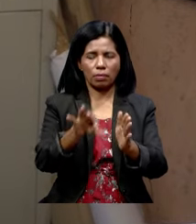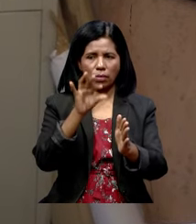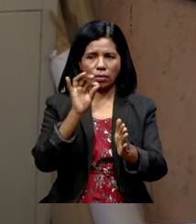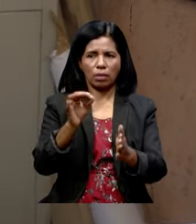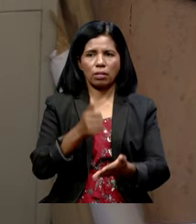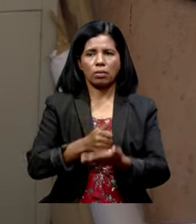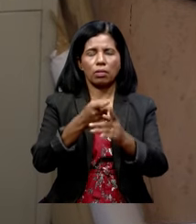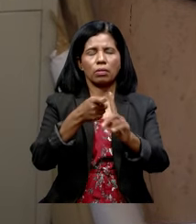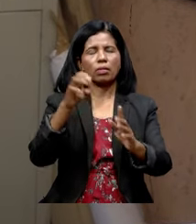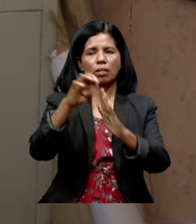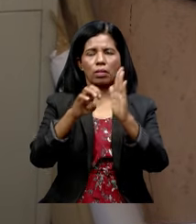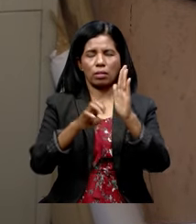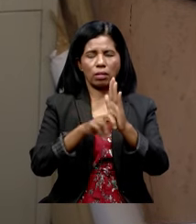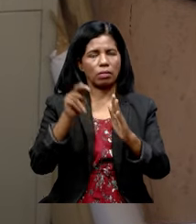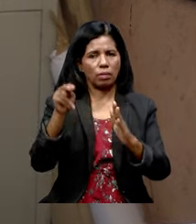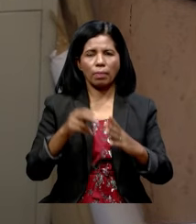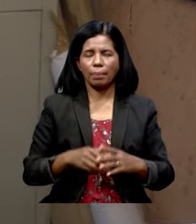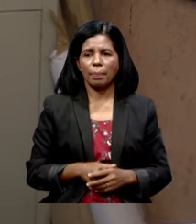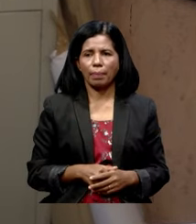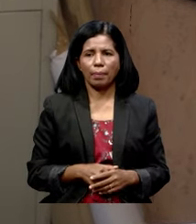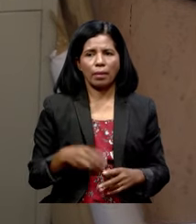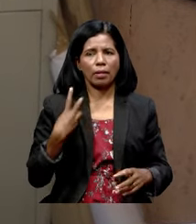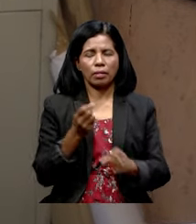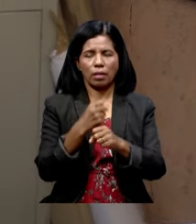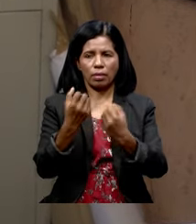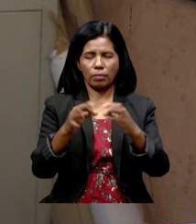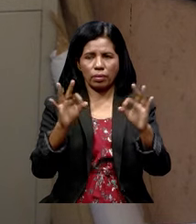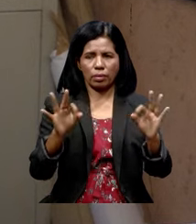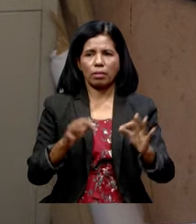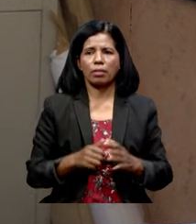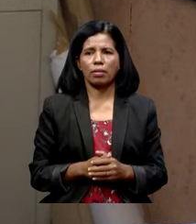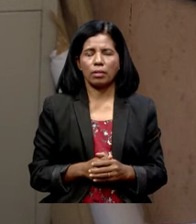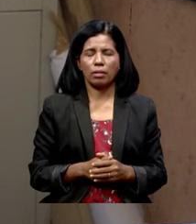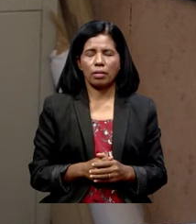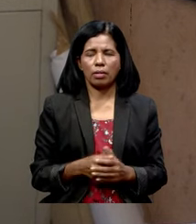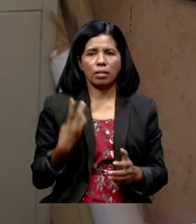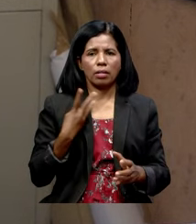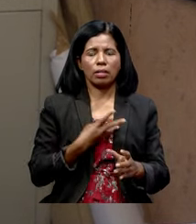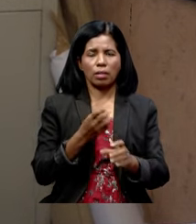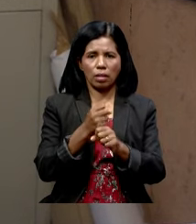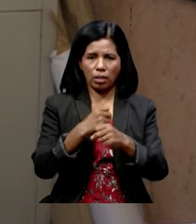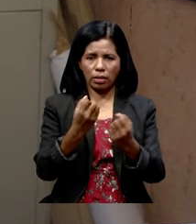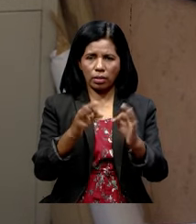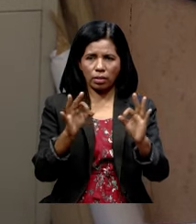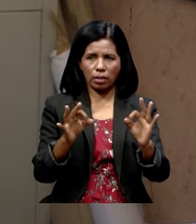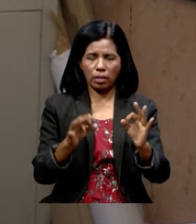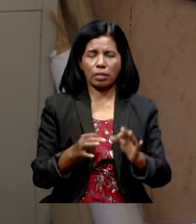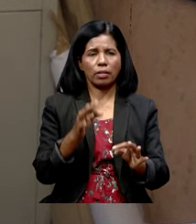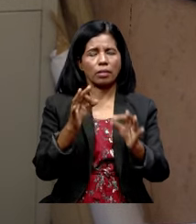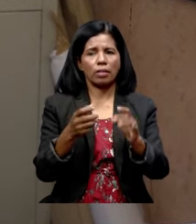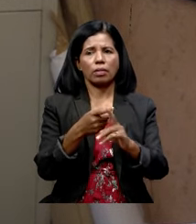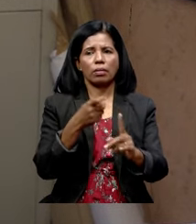apoio ruma su estado parte estado ni durante ita halo hotona ita halo te hotona so ke